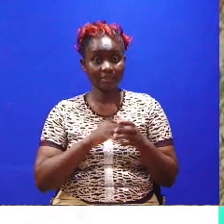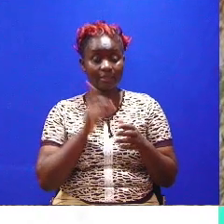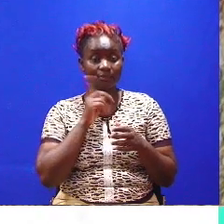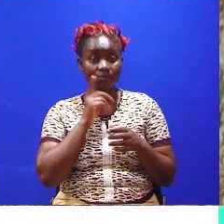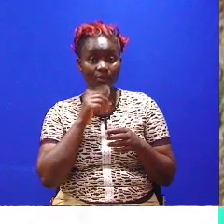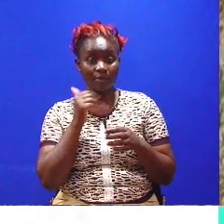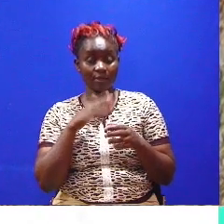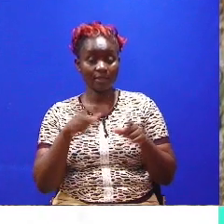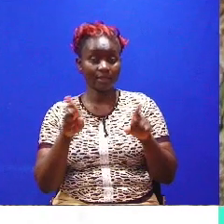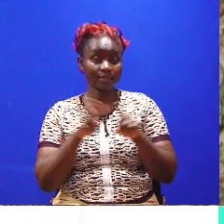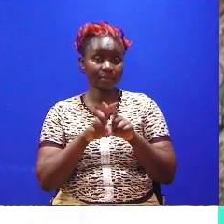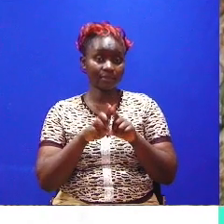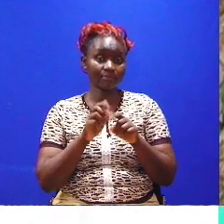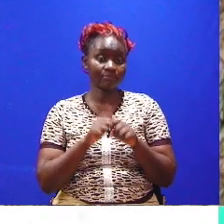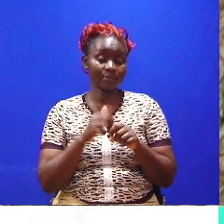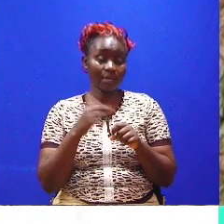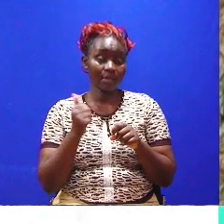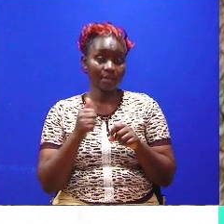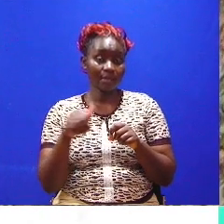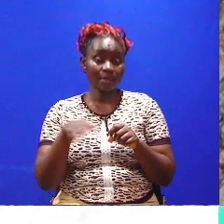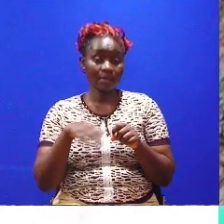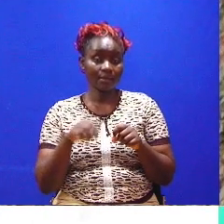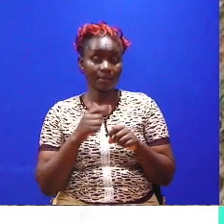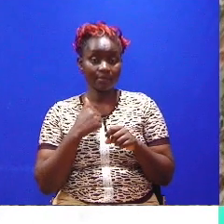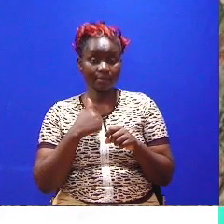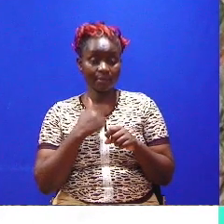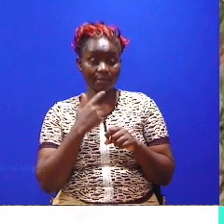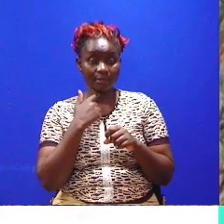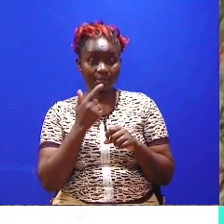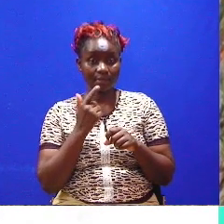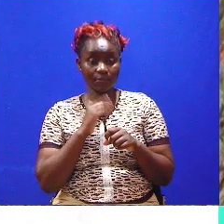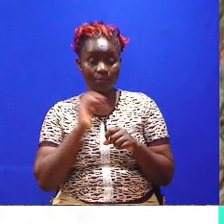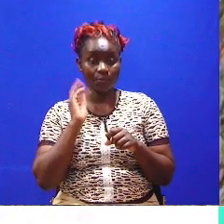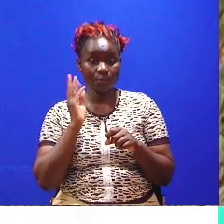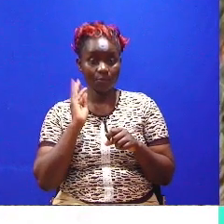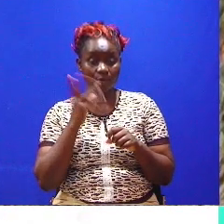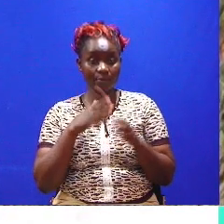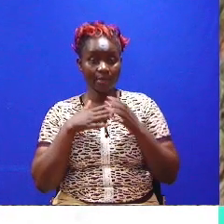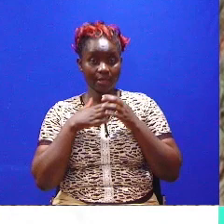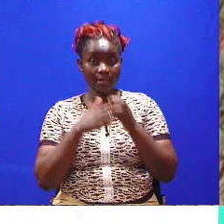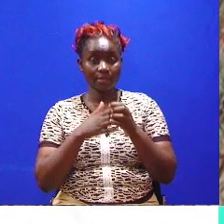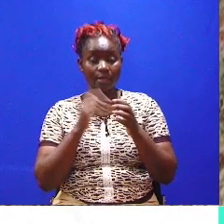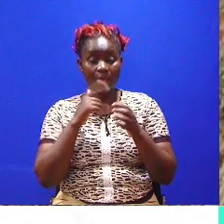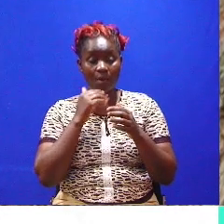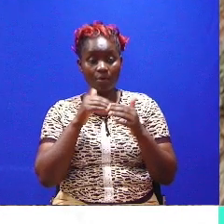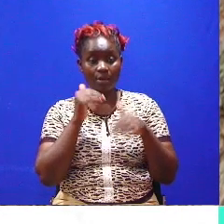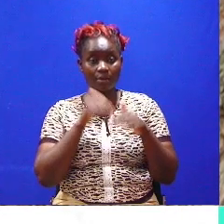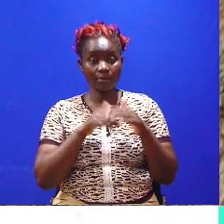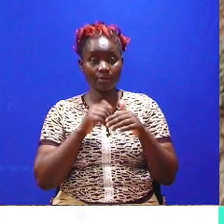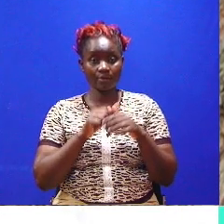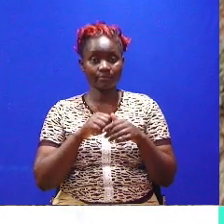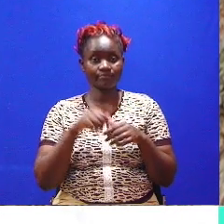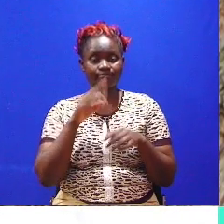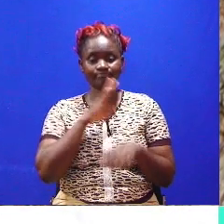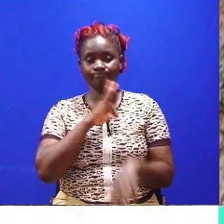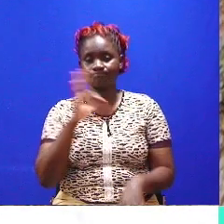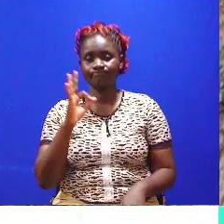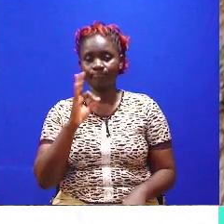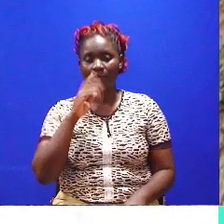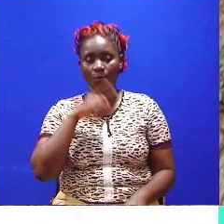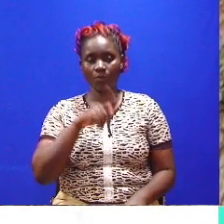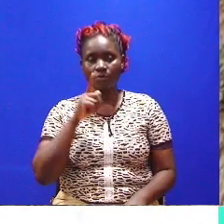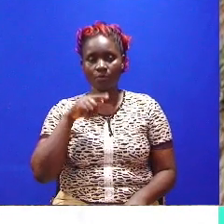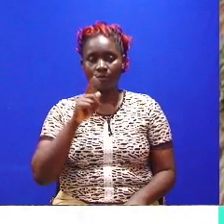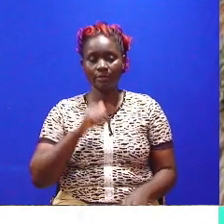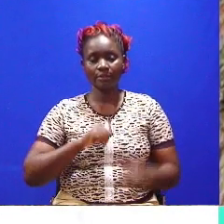bogocha kubwa tuwa igakera ko nda sande so nda tebe na ntumu na leaders bali ba abode tuchikura no murayo Ford Kenya we strongly condemn that